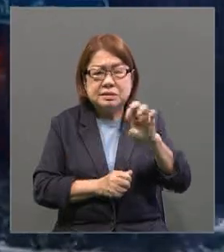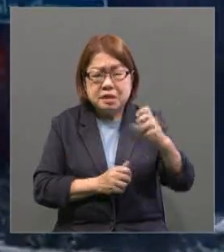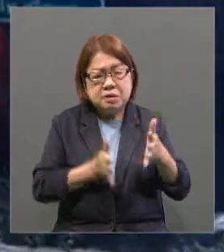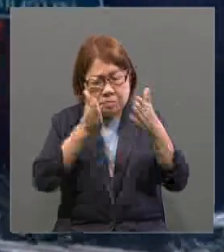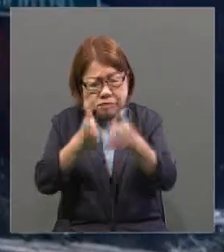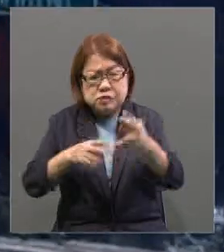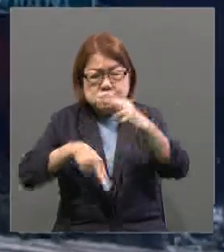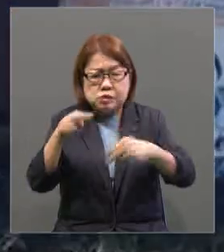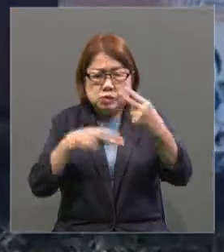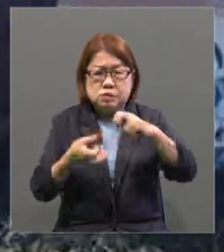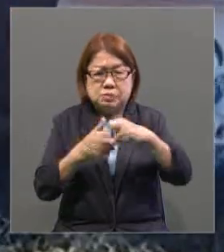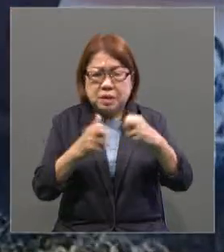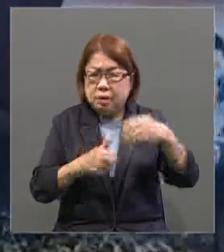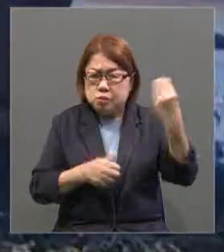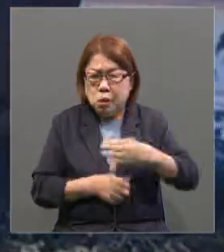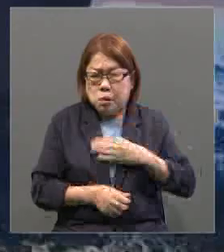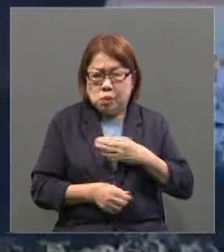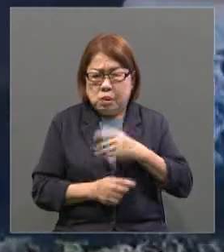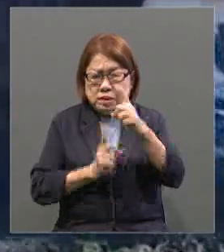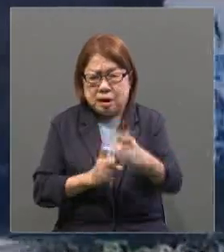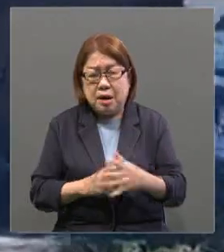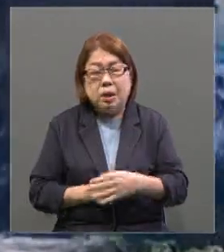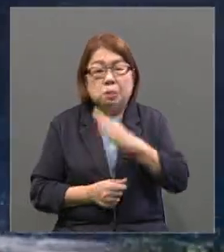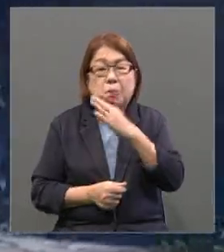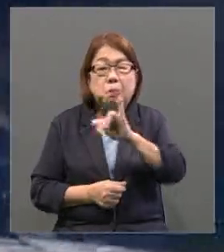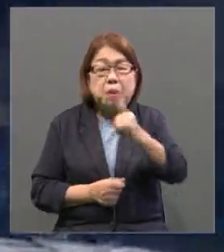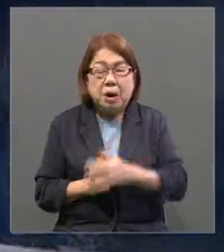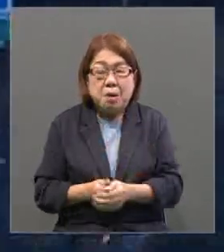พราะว่าเกิดแบบนี้มันก็อันตรายนะคะถ้าวัน